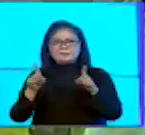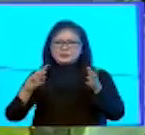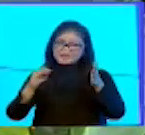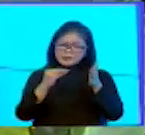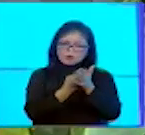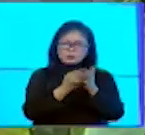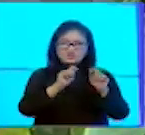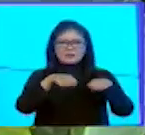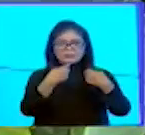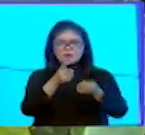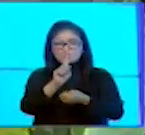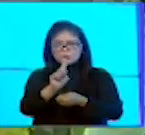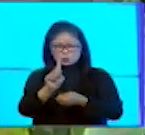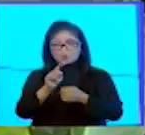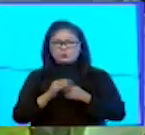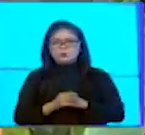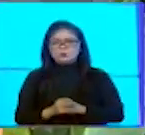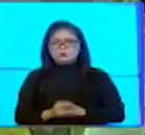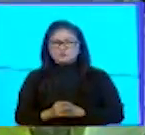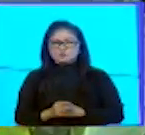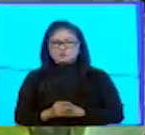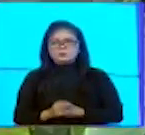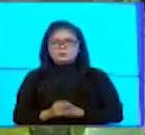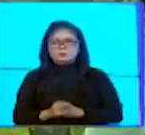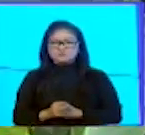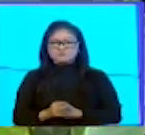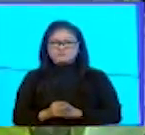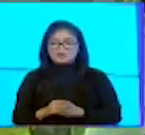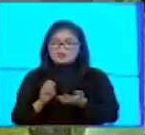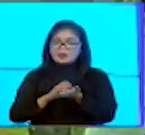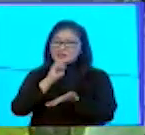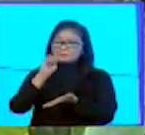prapendaftaran. Berikut laporan kami dari SMA Negeri 8, kembali ke studio.